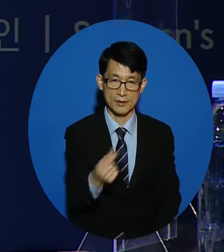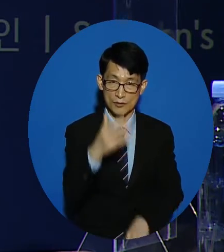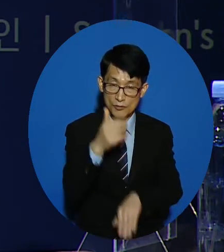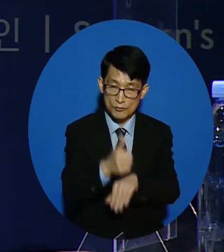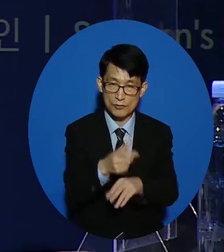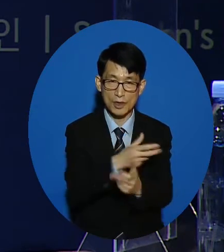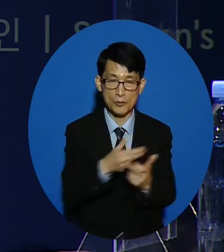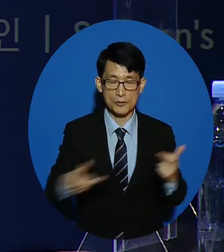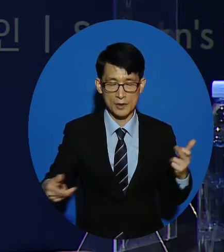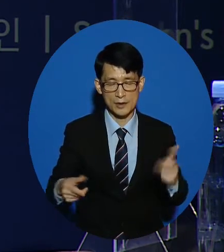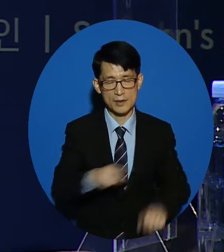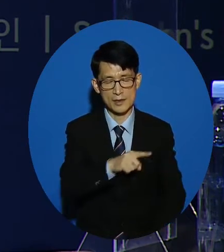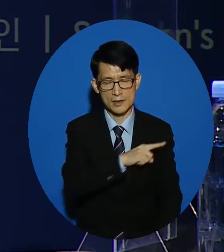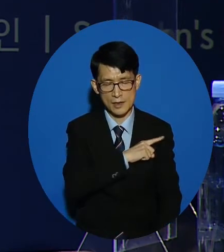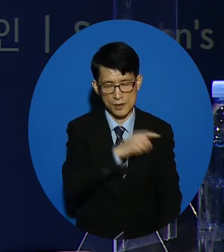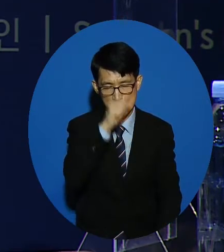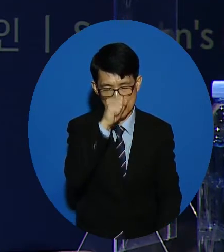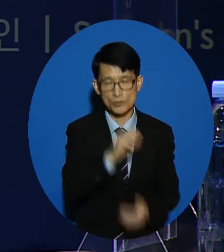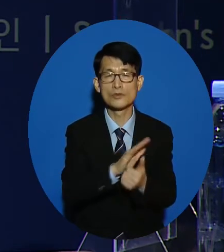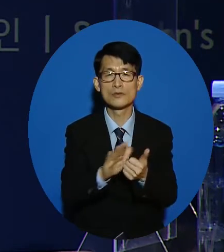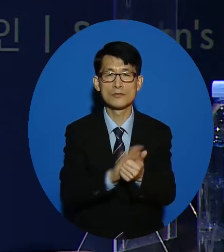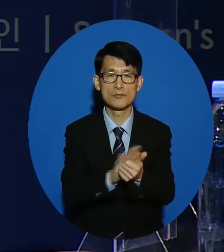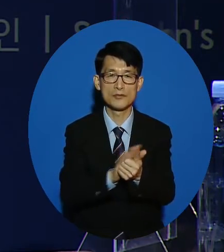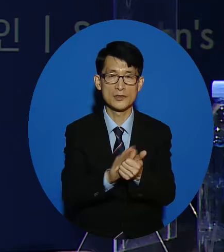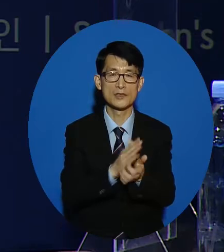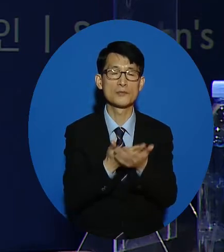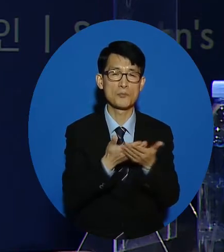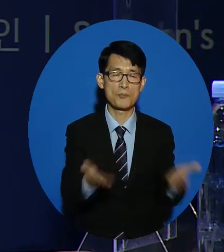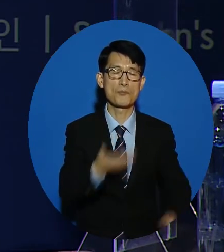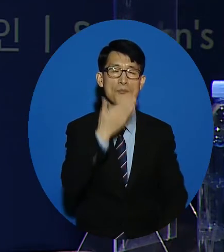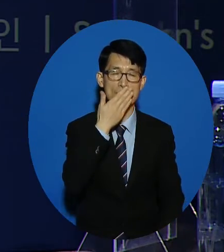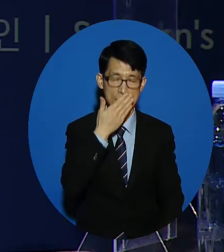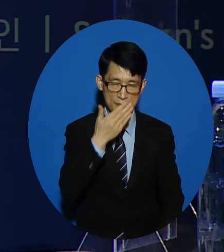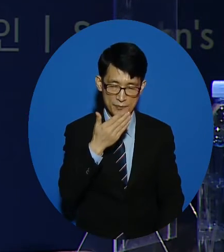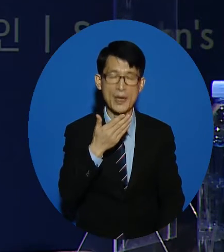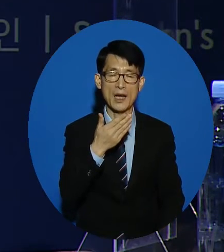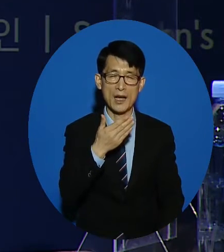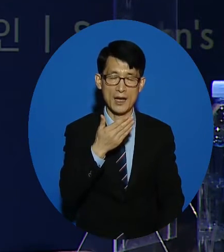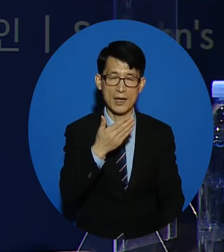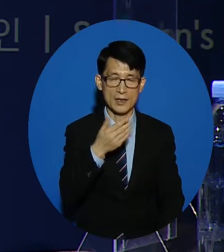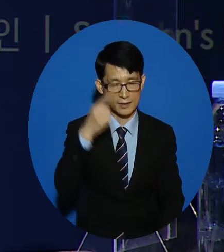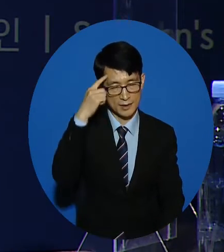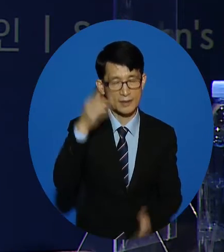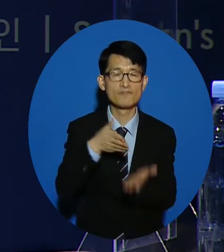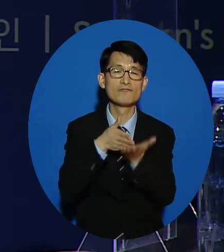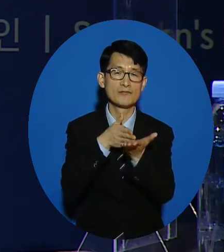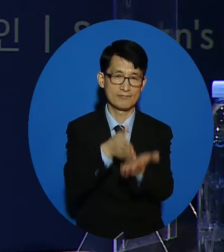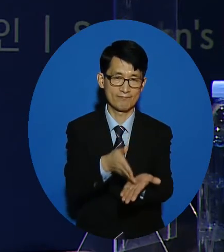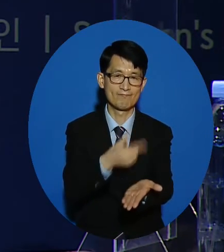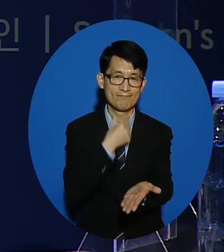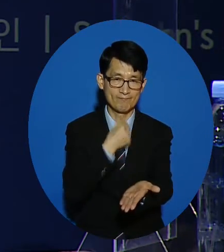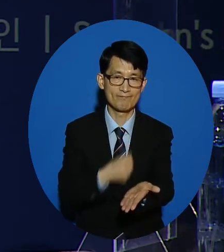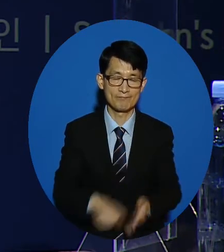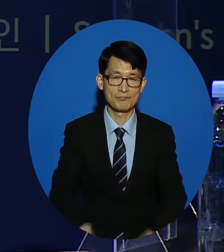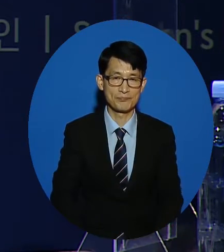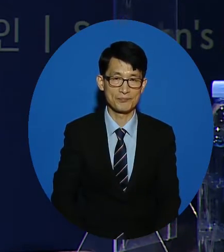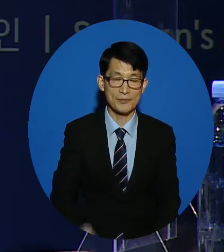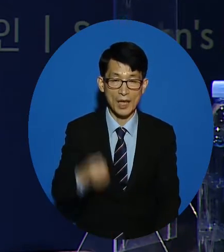이런 서비스를 제공해야 된다. 이렇게 제안을 드리고 싶습니다.